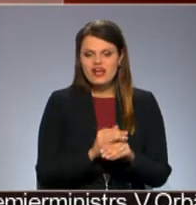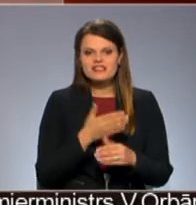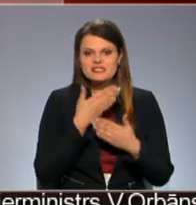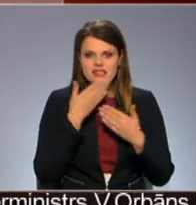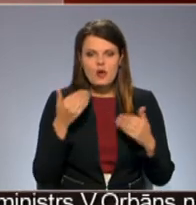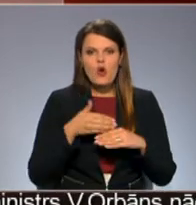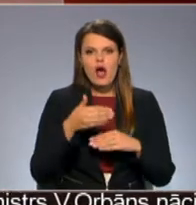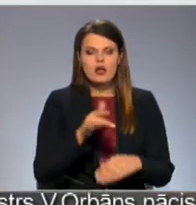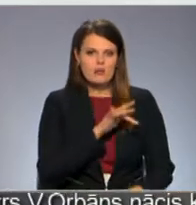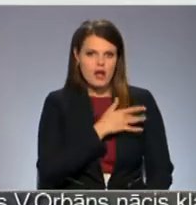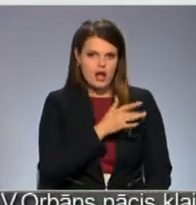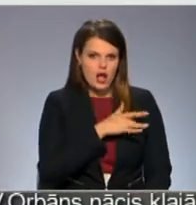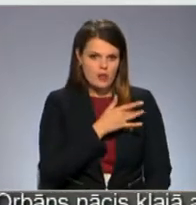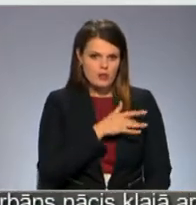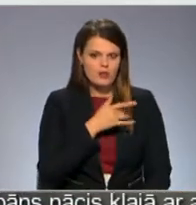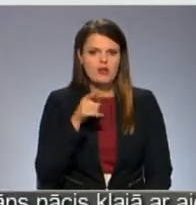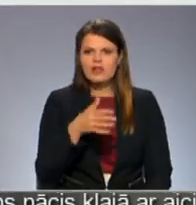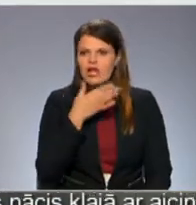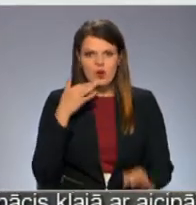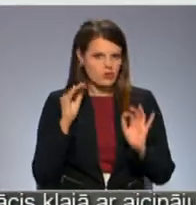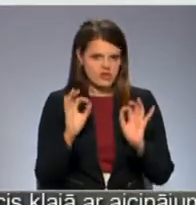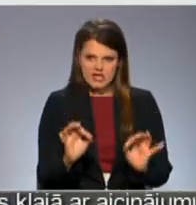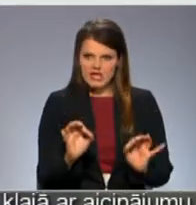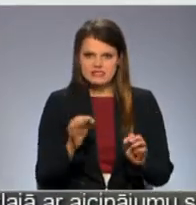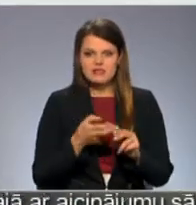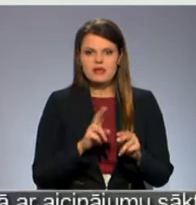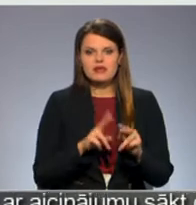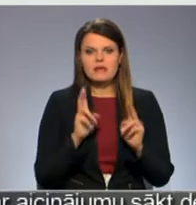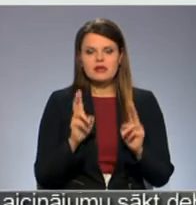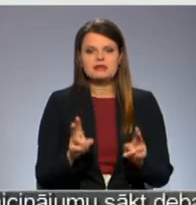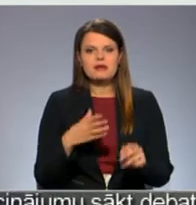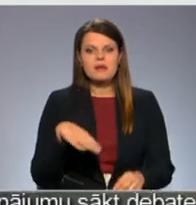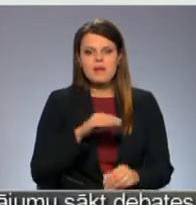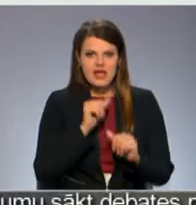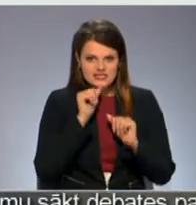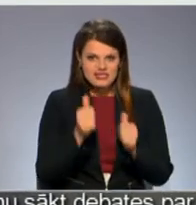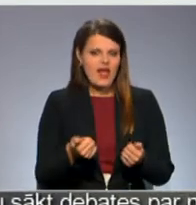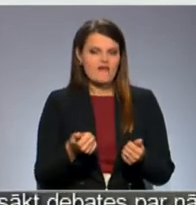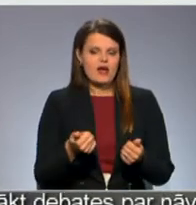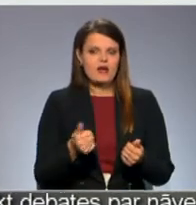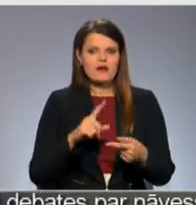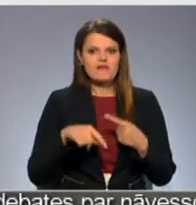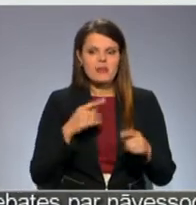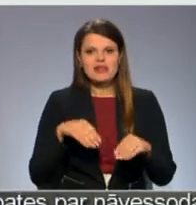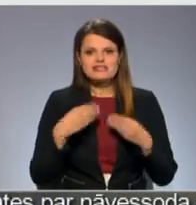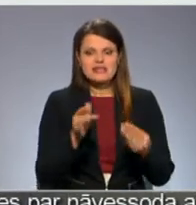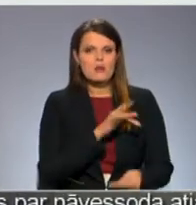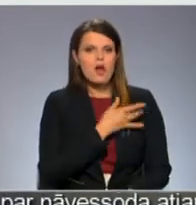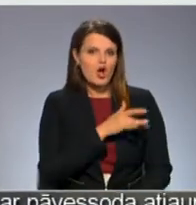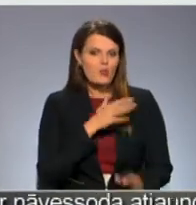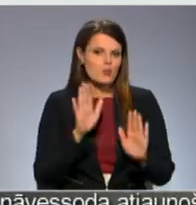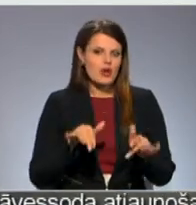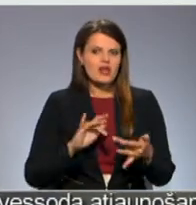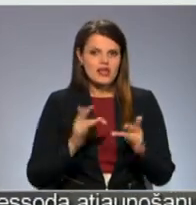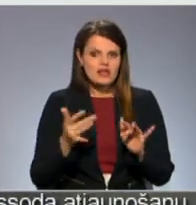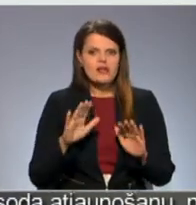nav ārpakalpojuma. Nē, tā nav taisnība, jo mēs nevaram vienmēr sniegt pakalpojumus par